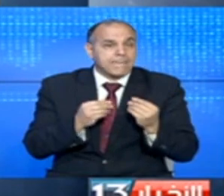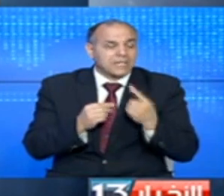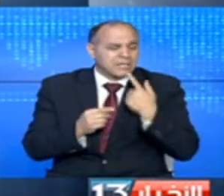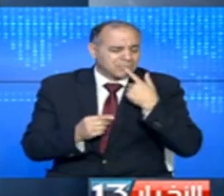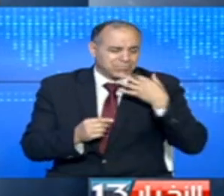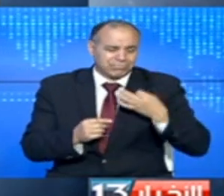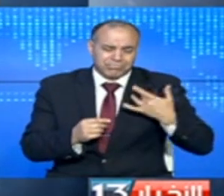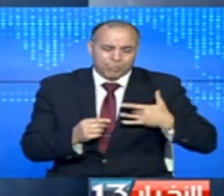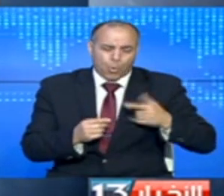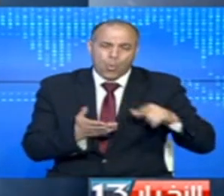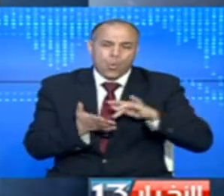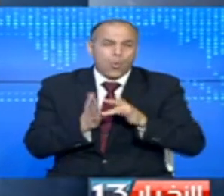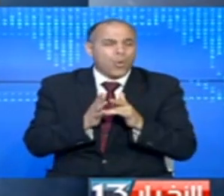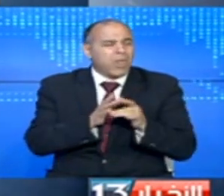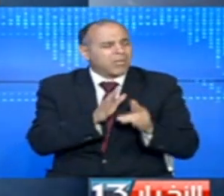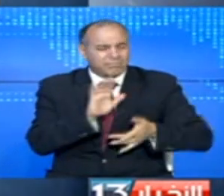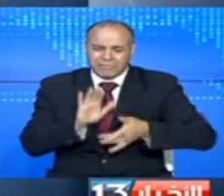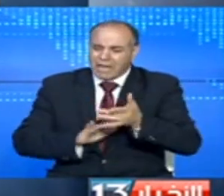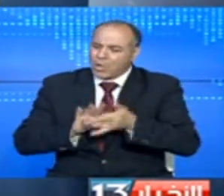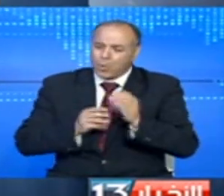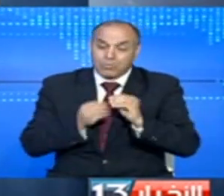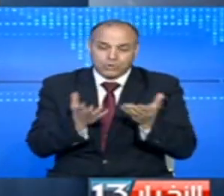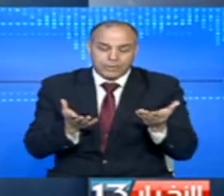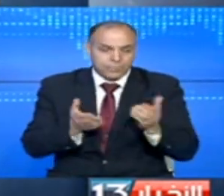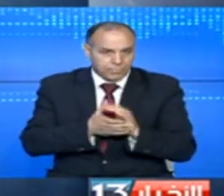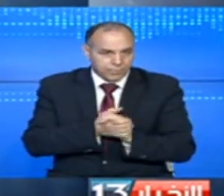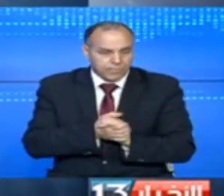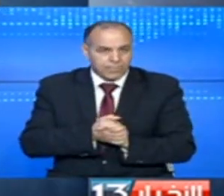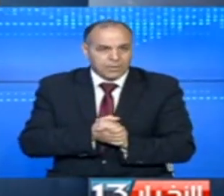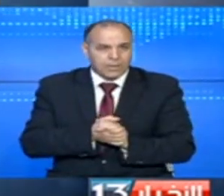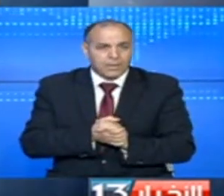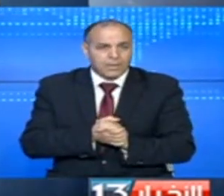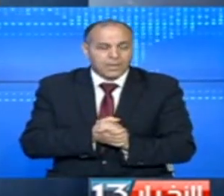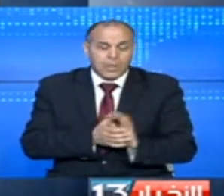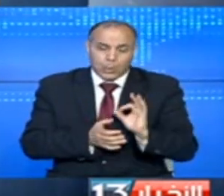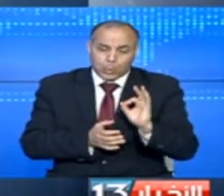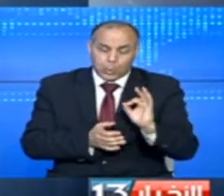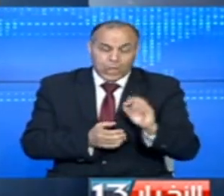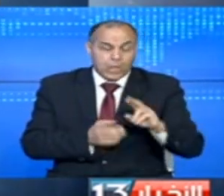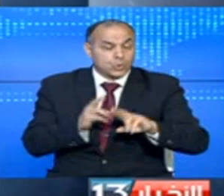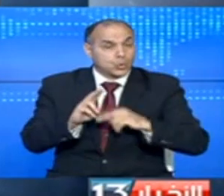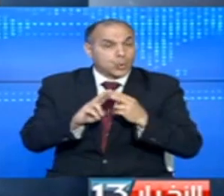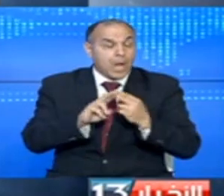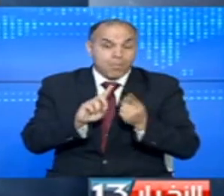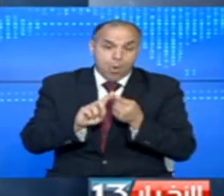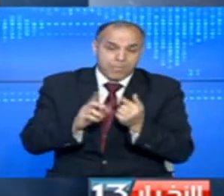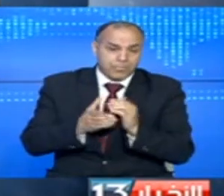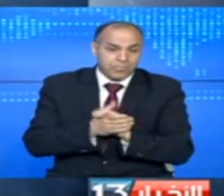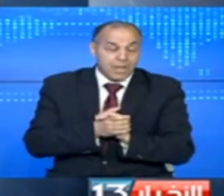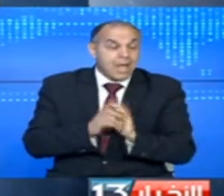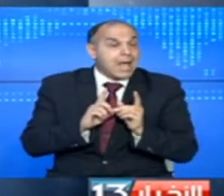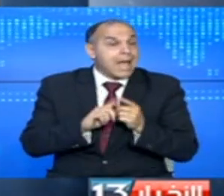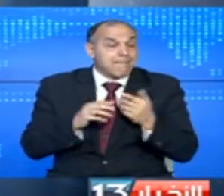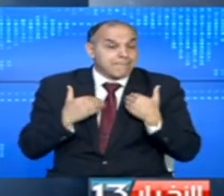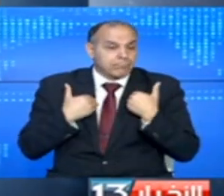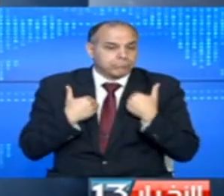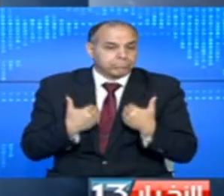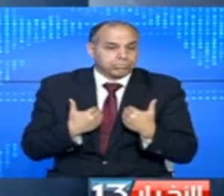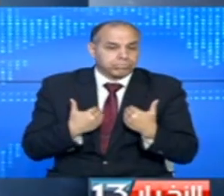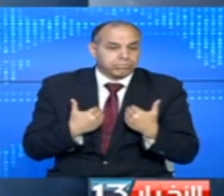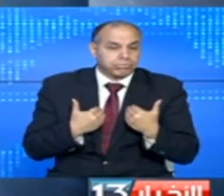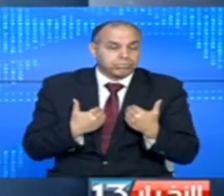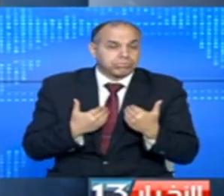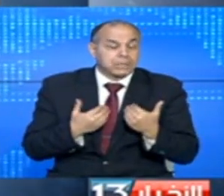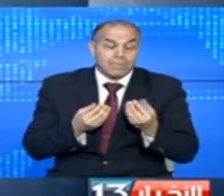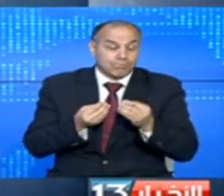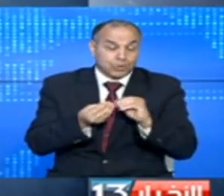الالتزام الكلي بالحجر الصحي المطلوب؟ بالفعل هذا السؤال الوجيه اللي اهم حاجه توا هذا